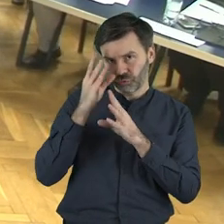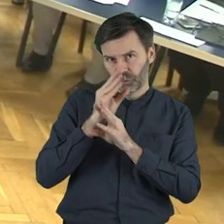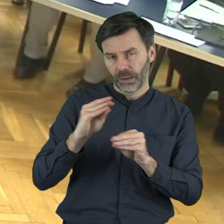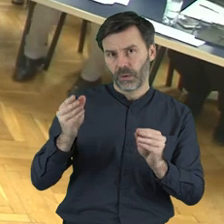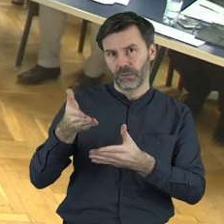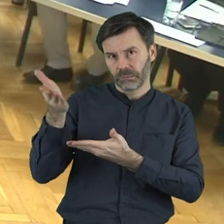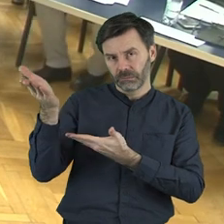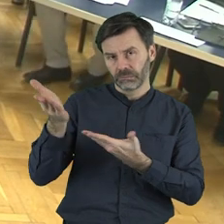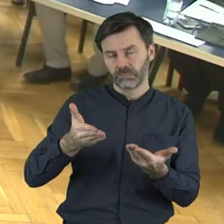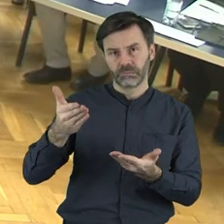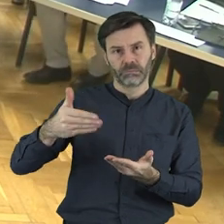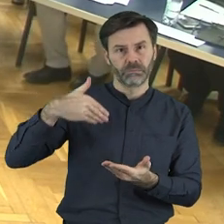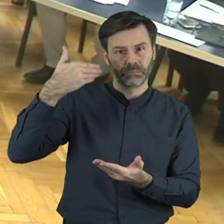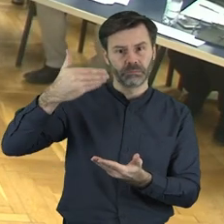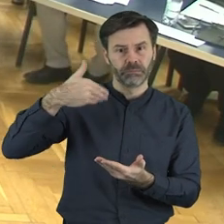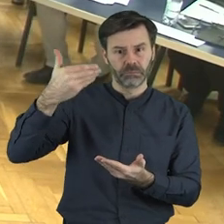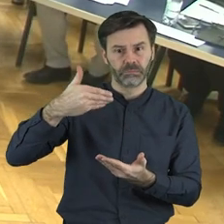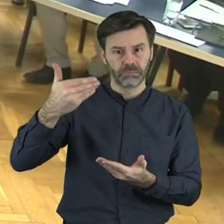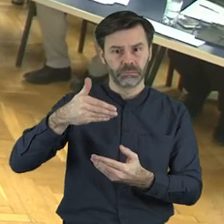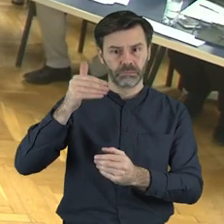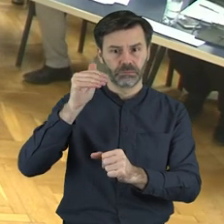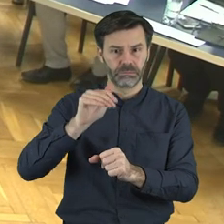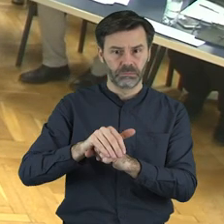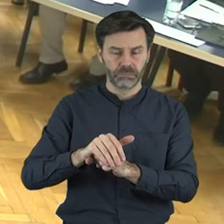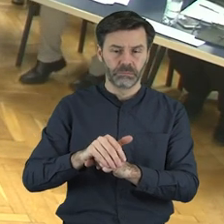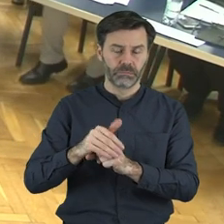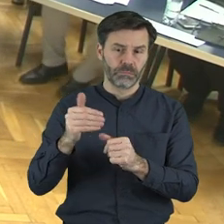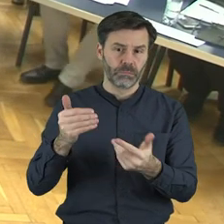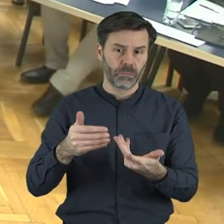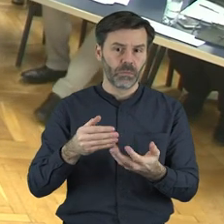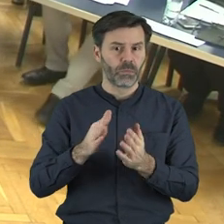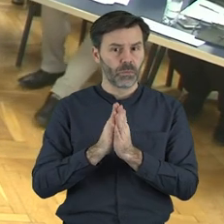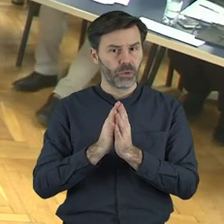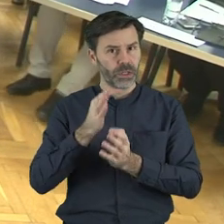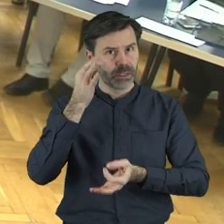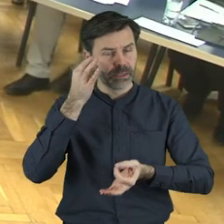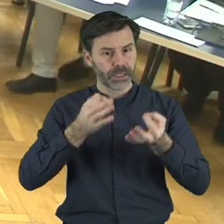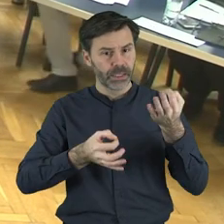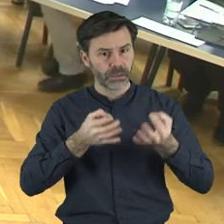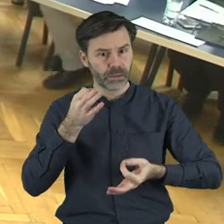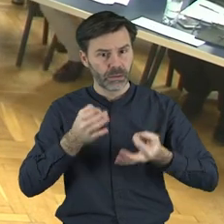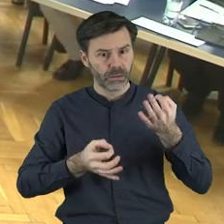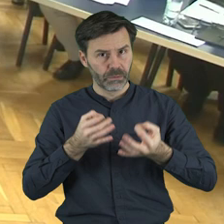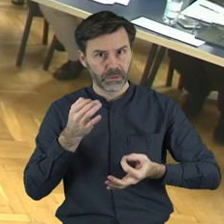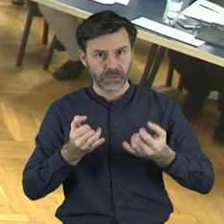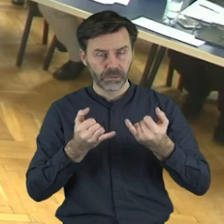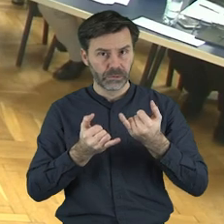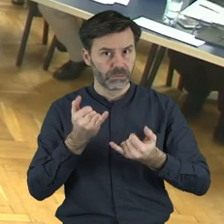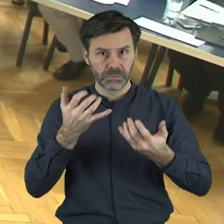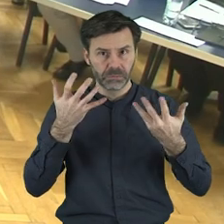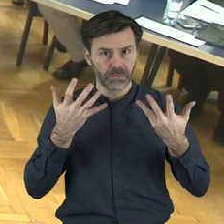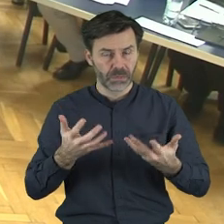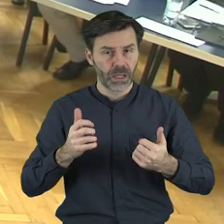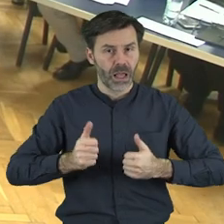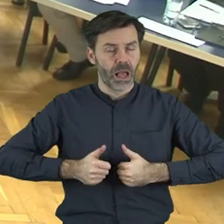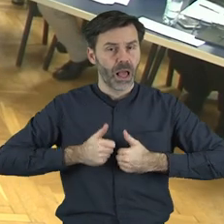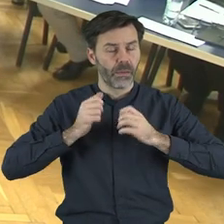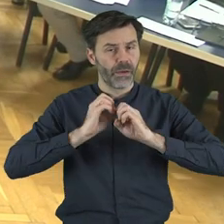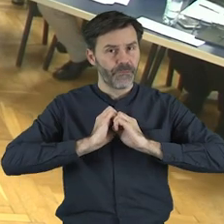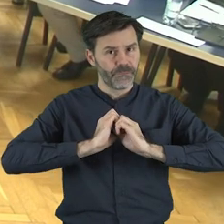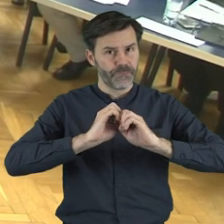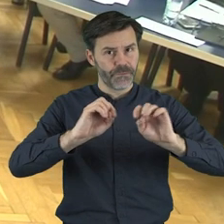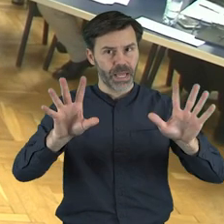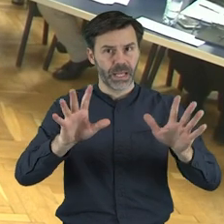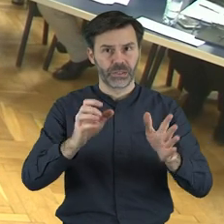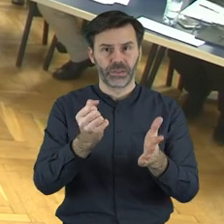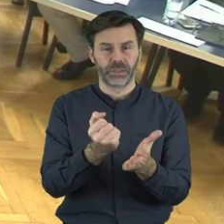jeszcze raz zważona i Szanowni Państwo byście zreflektowali, tak żeby wyjaśnić raz na zawsze tę sprawę. Niestety, jeżeli ta sprawa nie zostanie